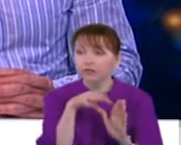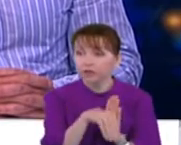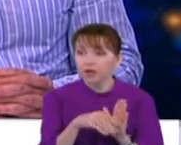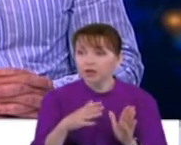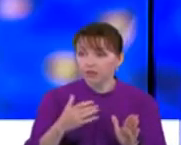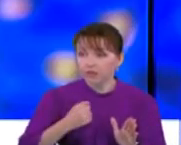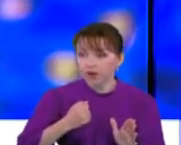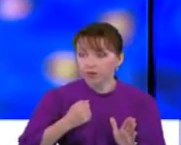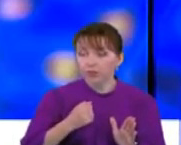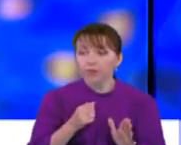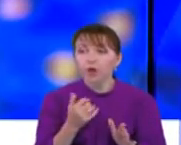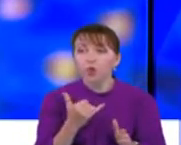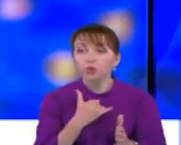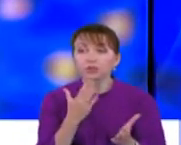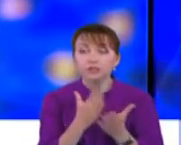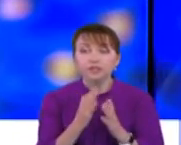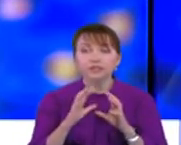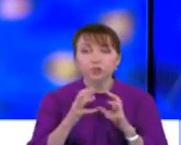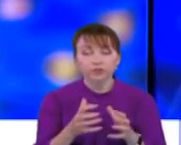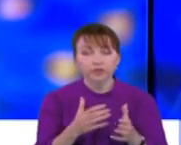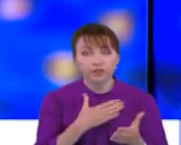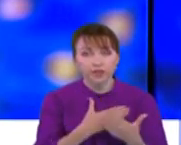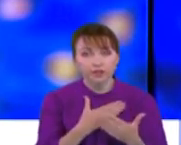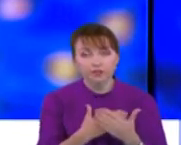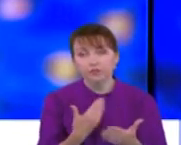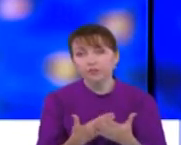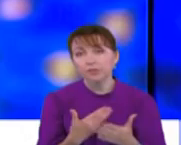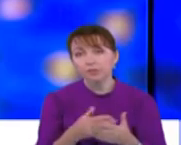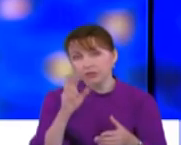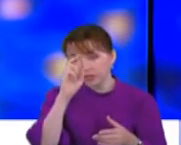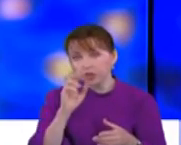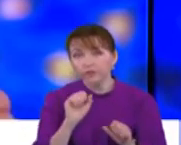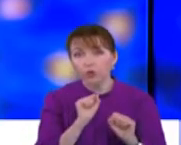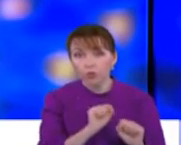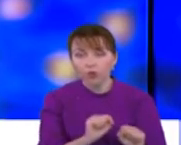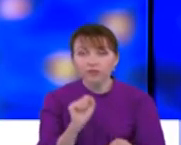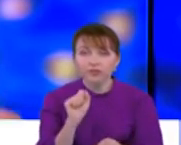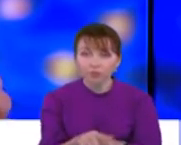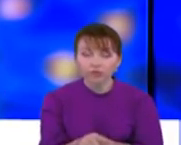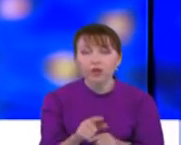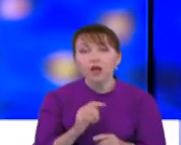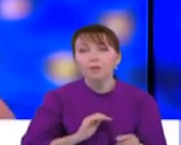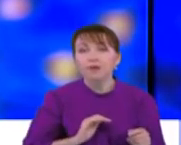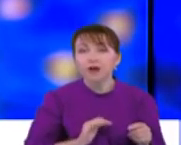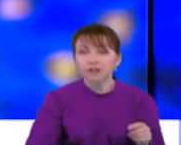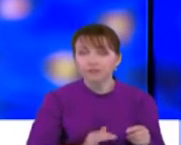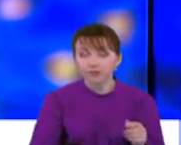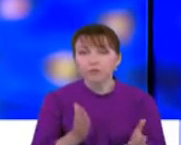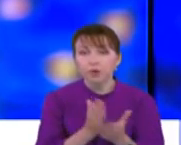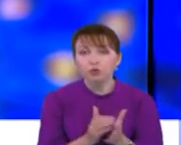у нас є такі світові тенденції. Наприклад, в державному оборонному замовленню приватні фірми